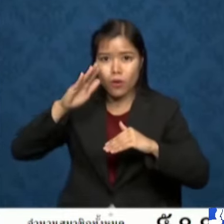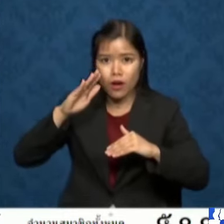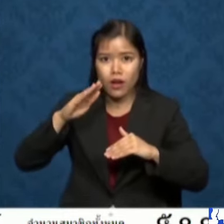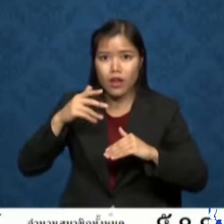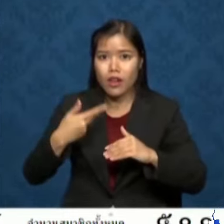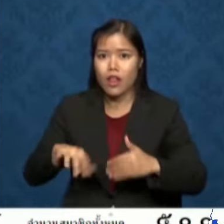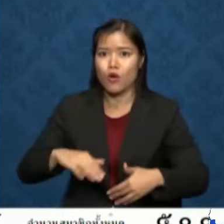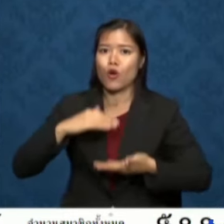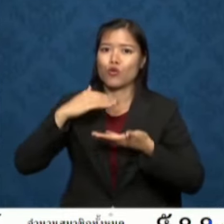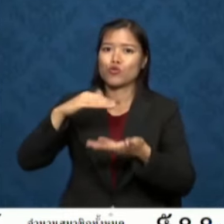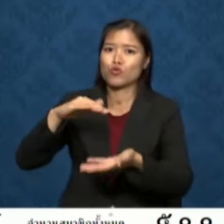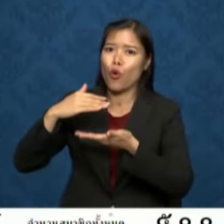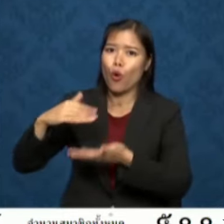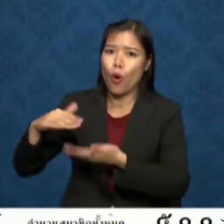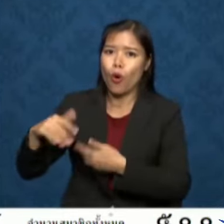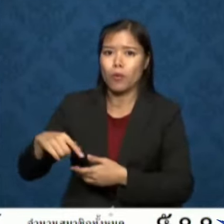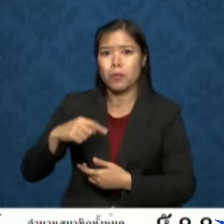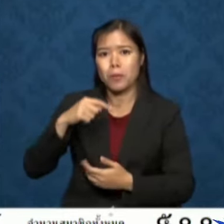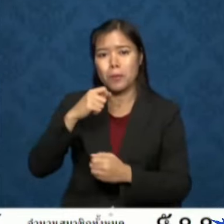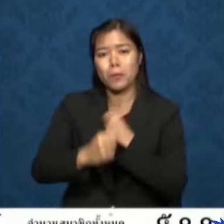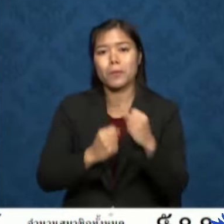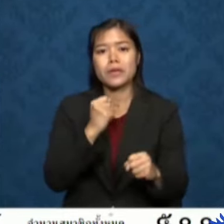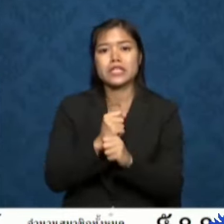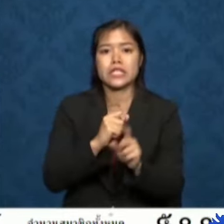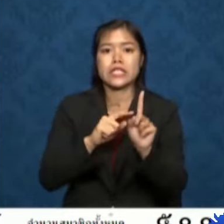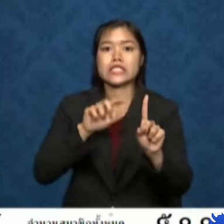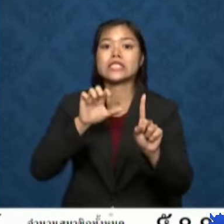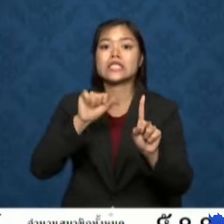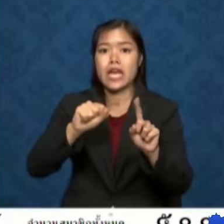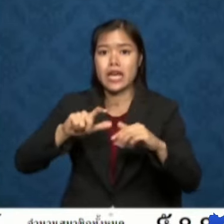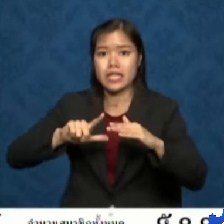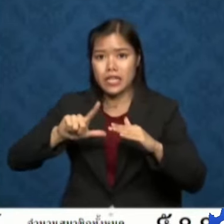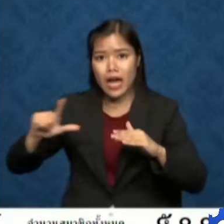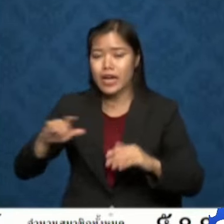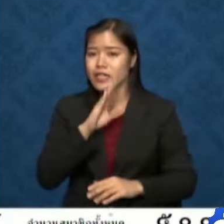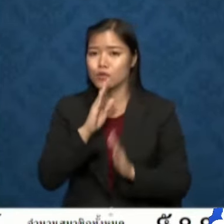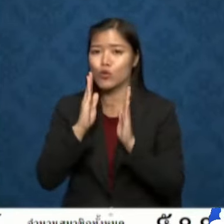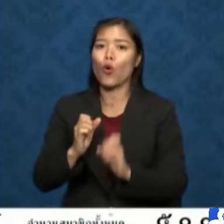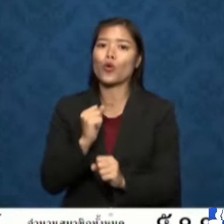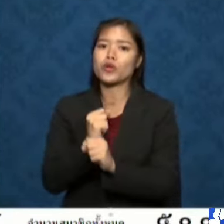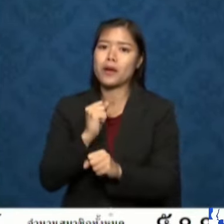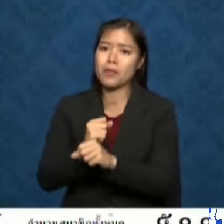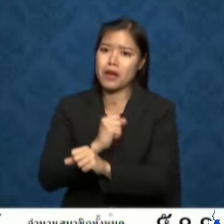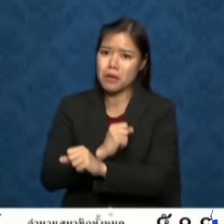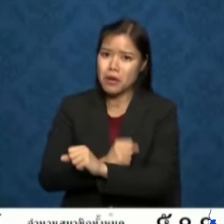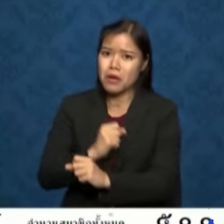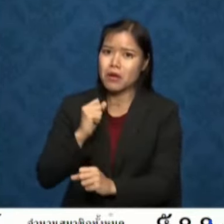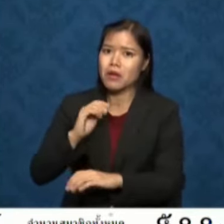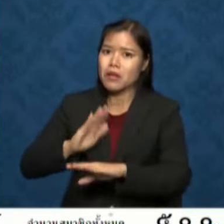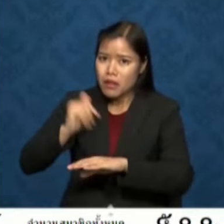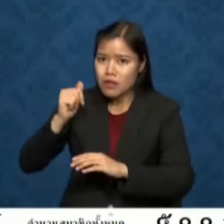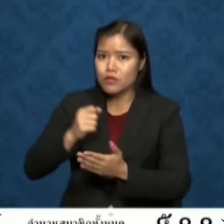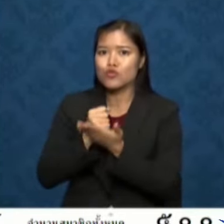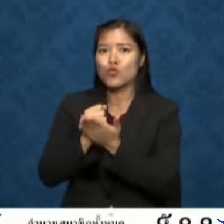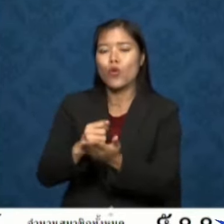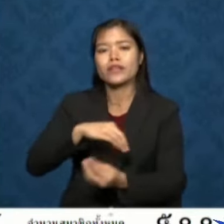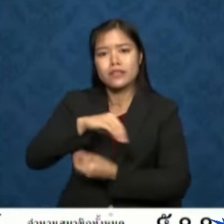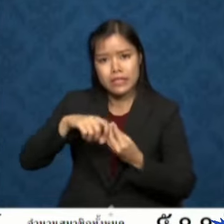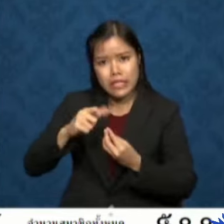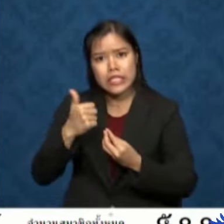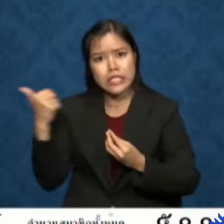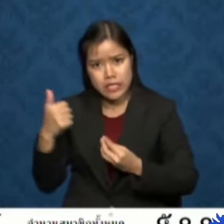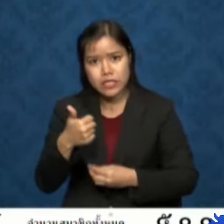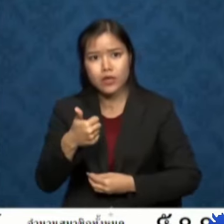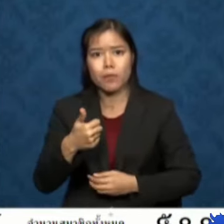การส่งออกทุเรียนปีนึงมากกว่า 100แสนล้านเอาแรงงานที่มีทักษะไปทำอย่างอื่นดีกว่ายนี่ฮะ